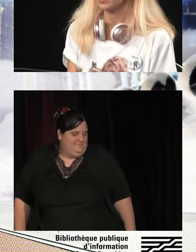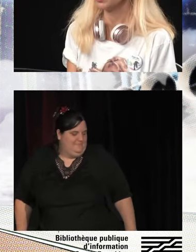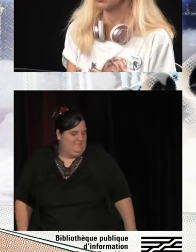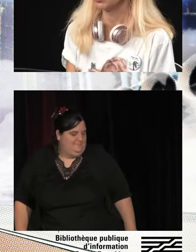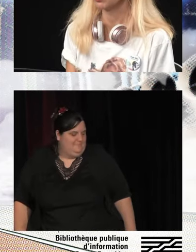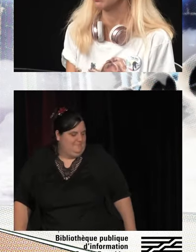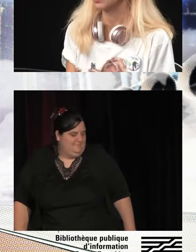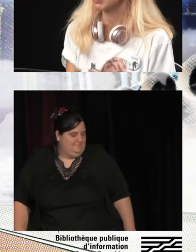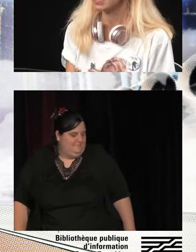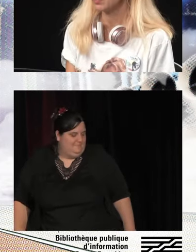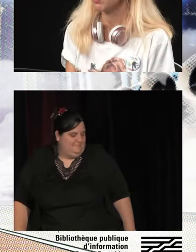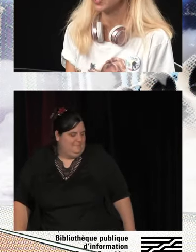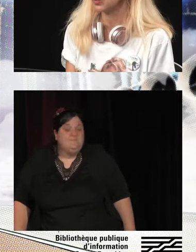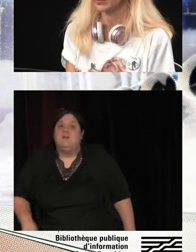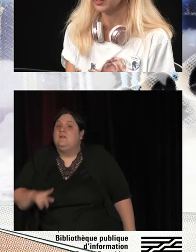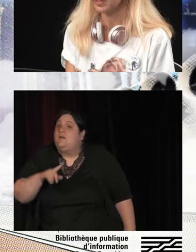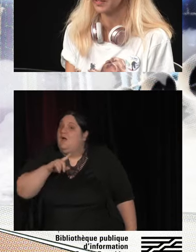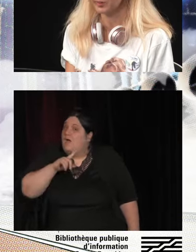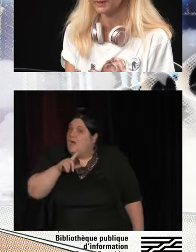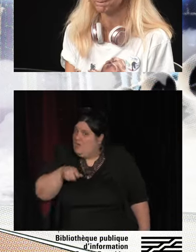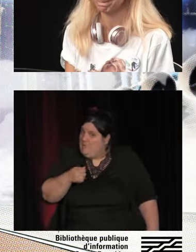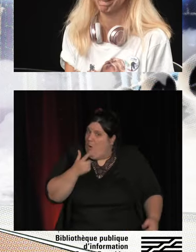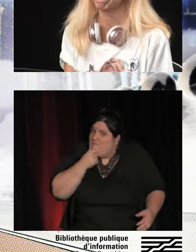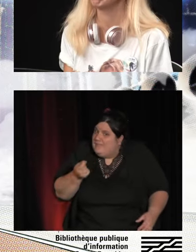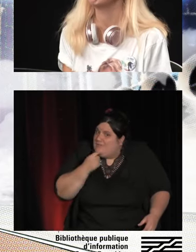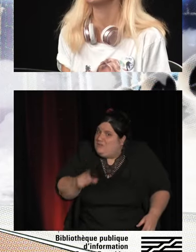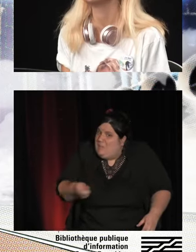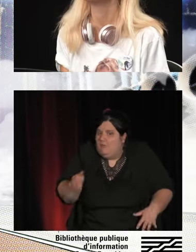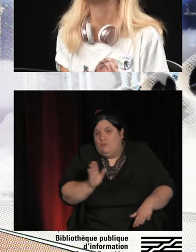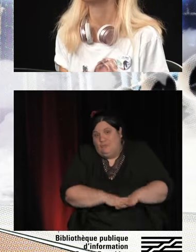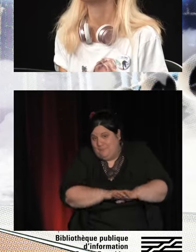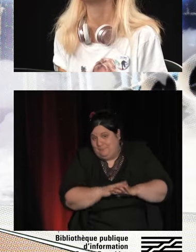C'est censé être un des passages les plus faciles du speedrun, mais évidemment...